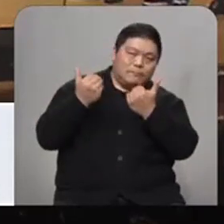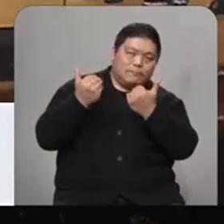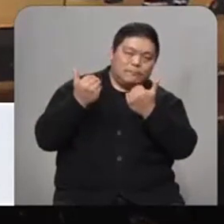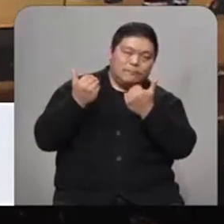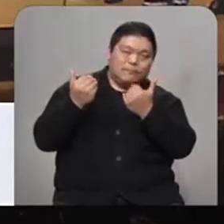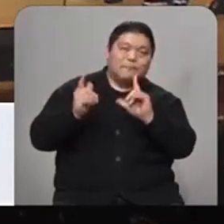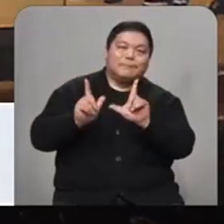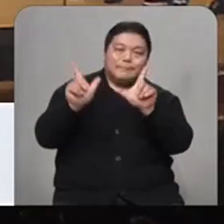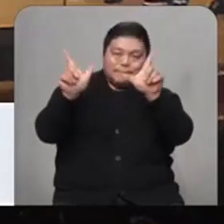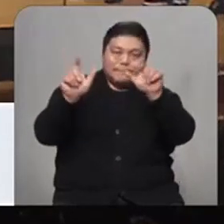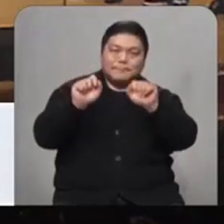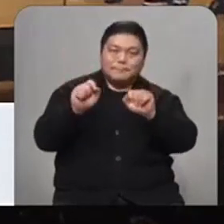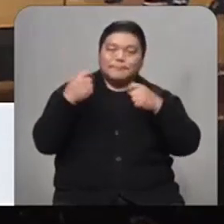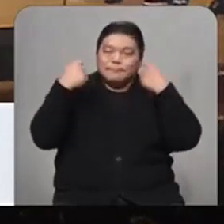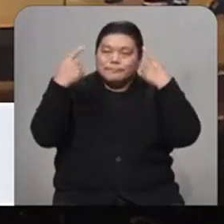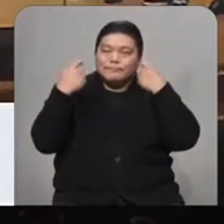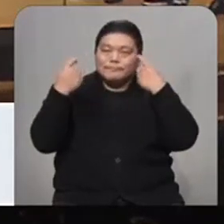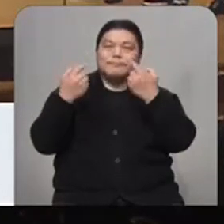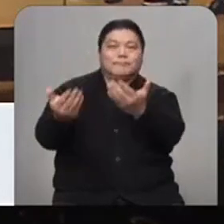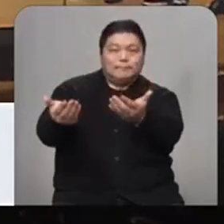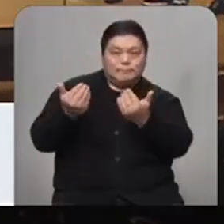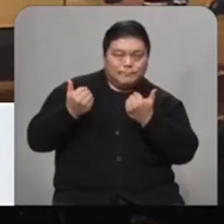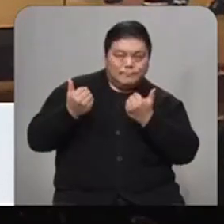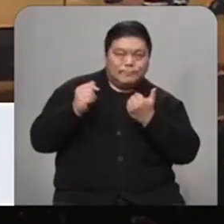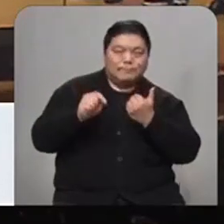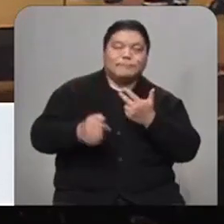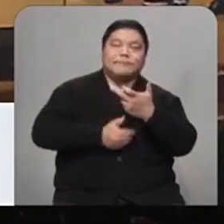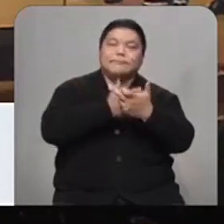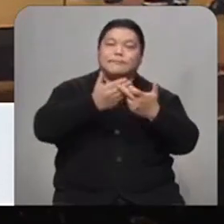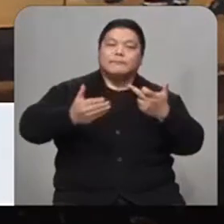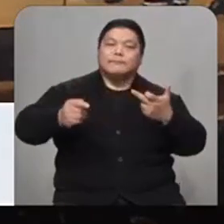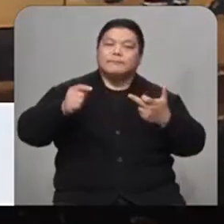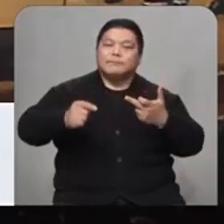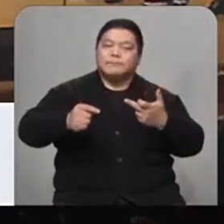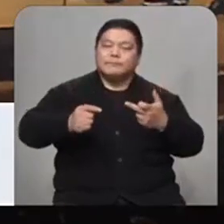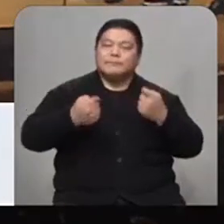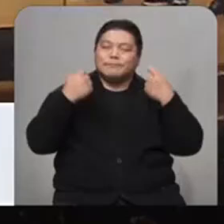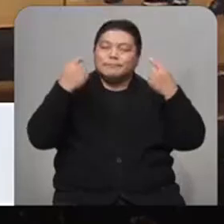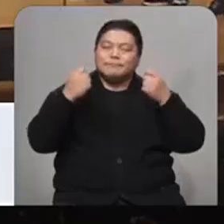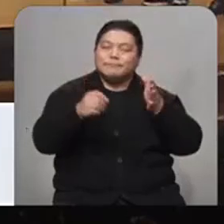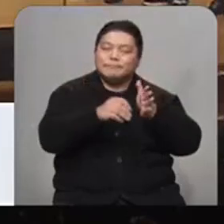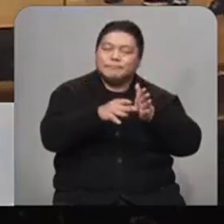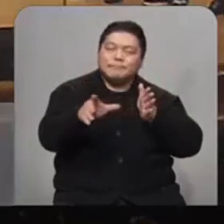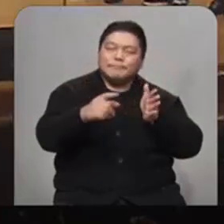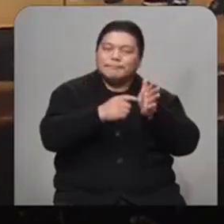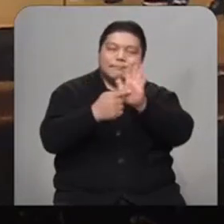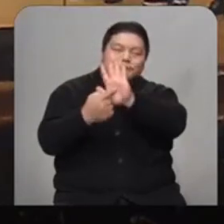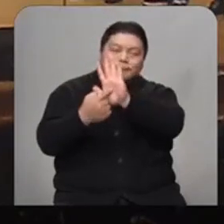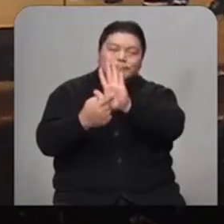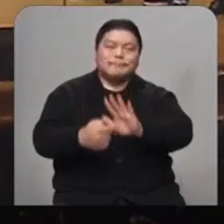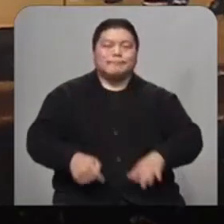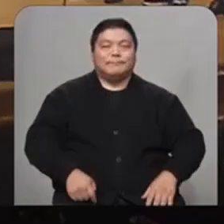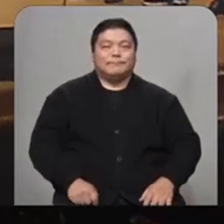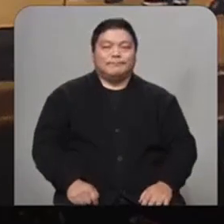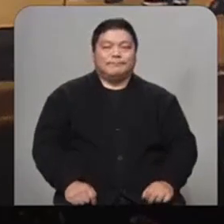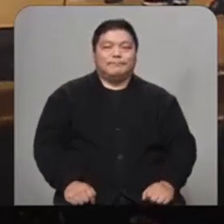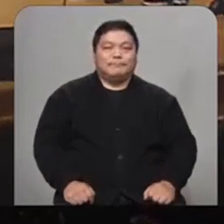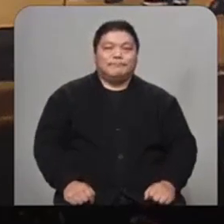국내외 관광객을 끌어들여 강원도를 명실상부한 관광 수도로 만들겠다는 계획입니다. 이청초 기자가